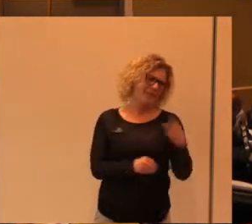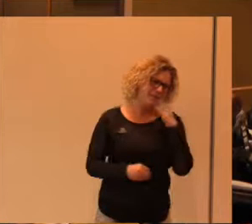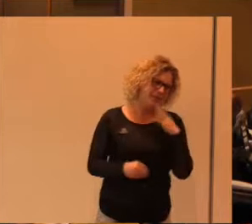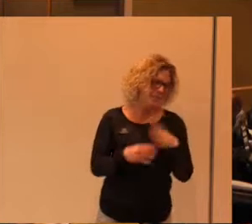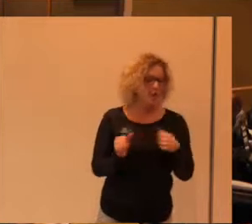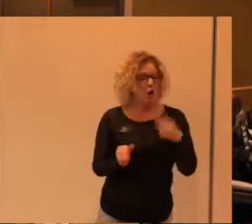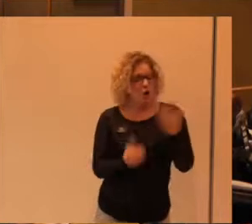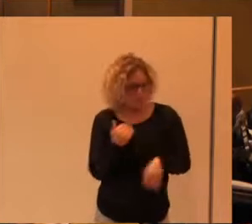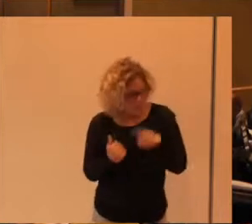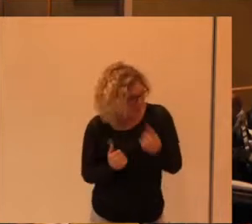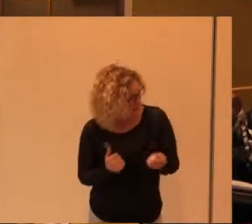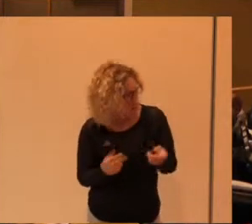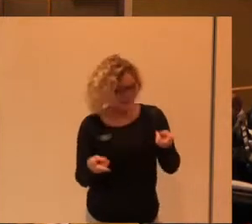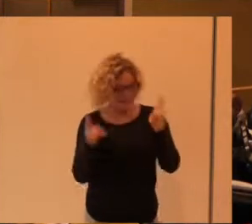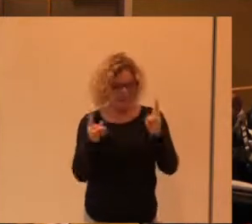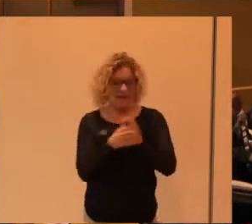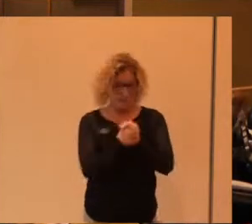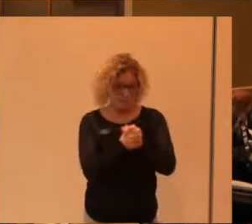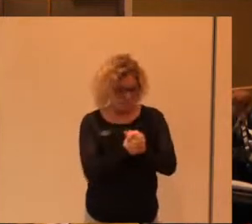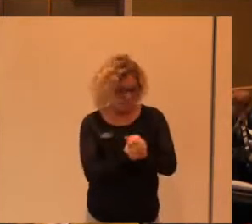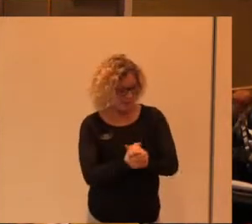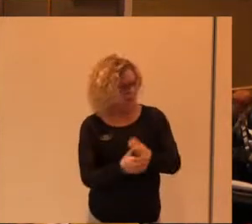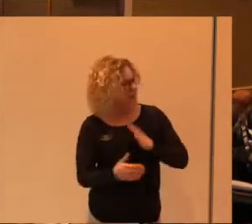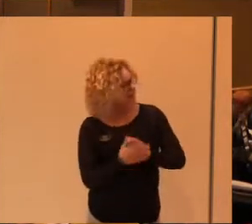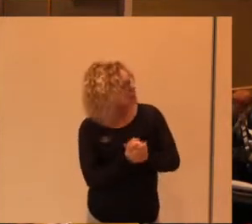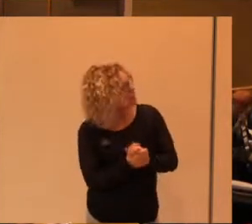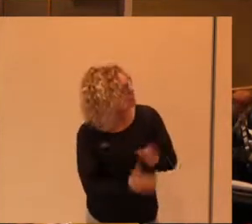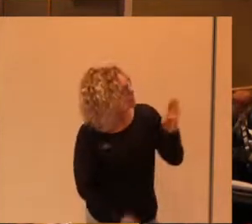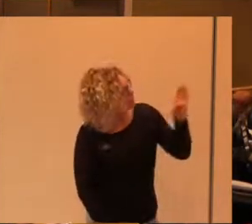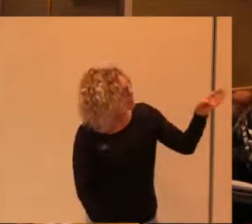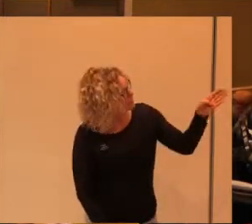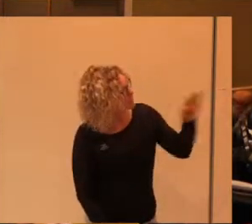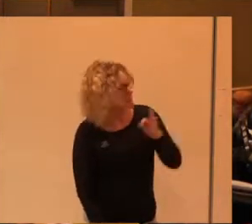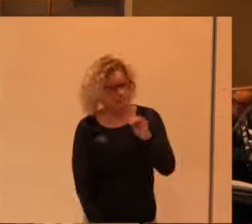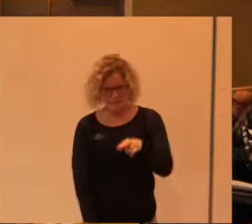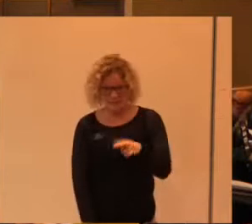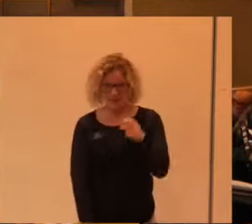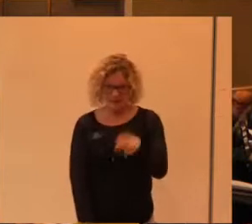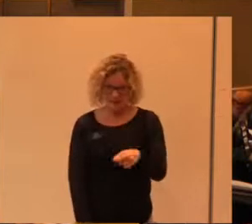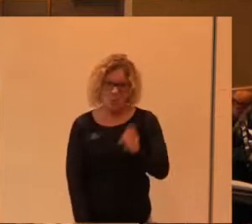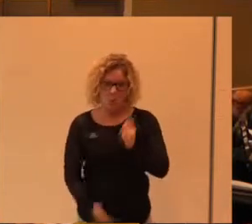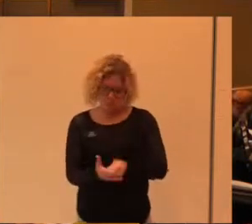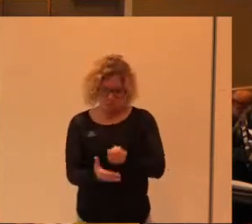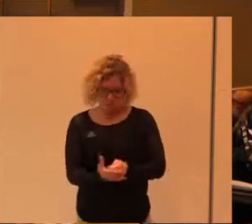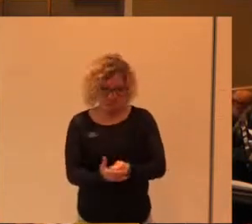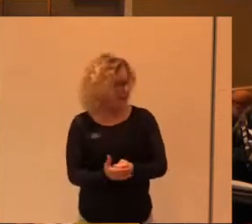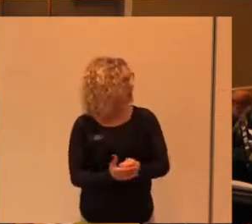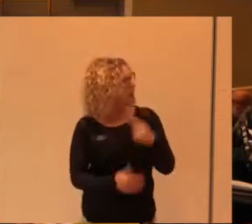men då avslutar jag med att citera en god vän som heter Finn Petrén, som är ordförande för Design for All Sverige. Han säger så